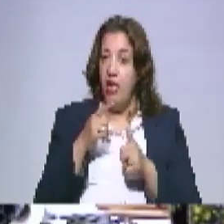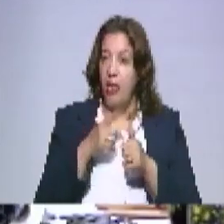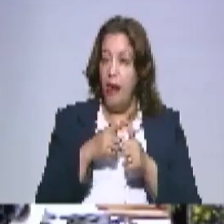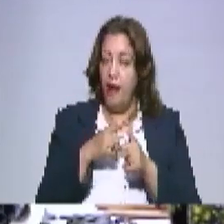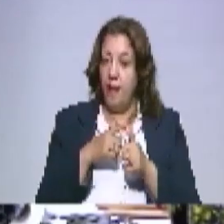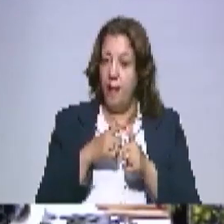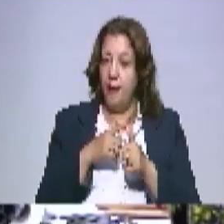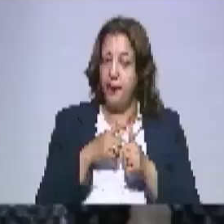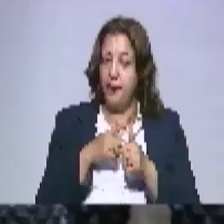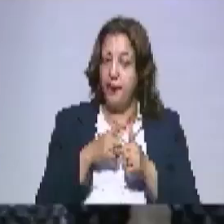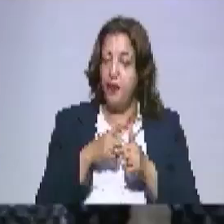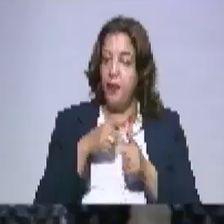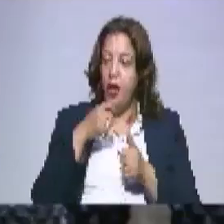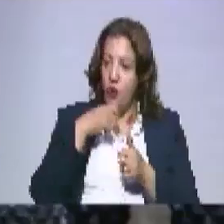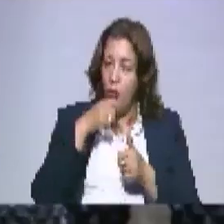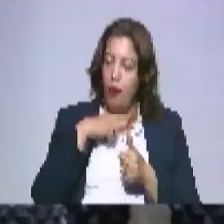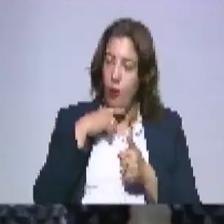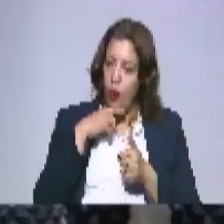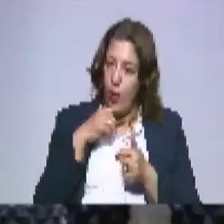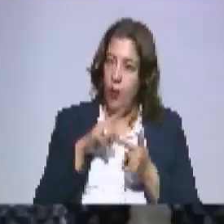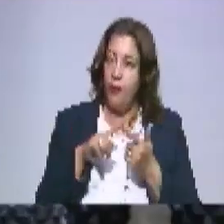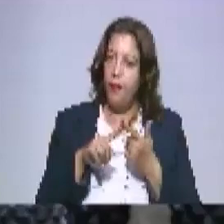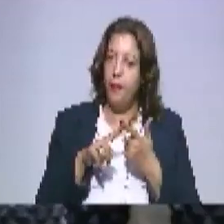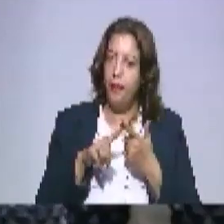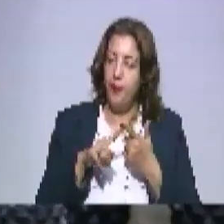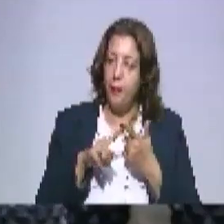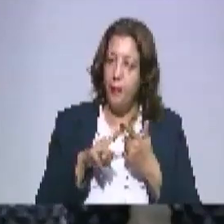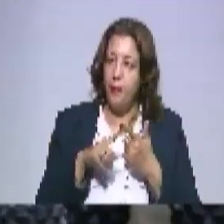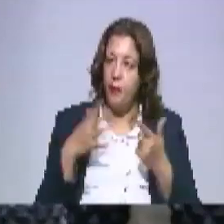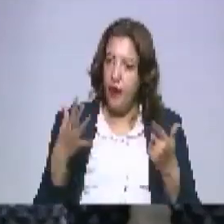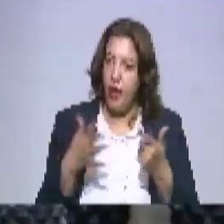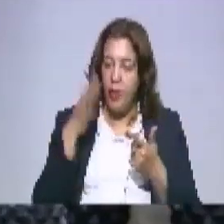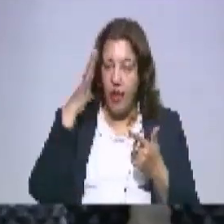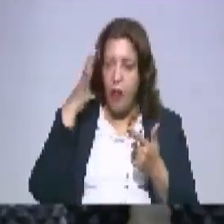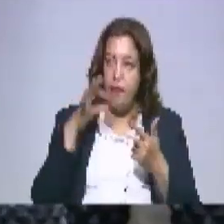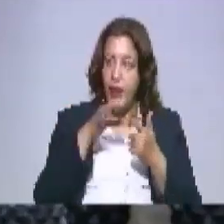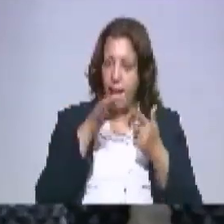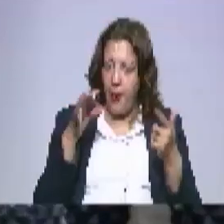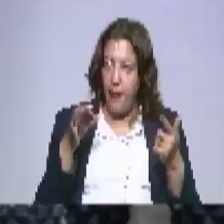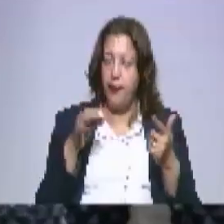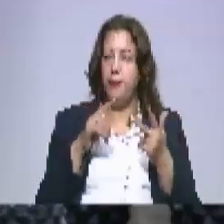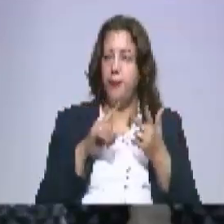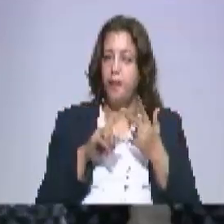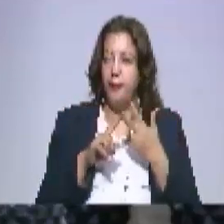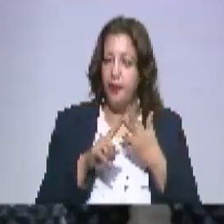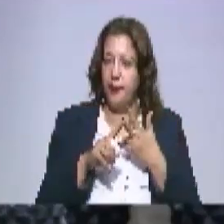كده. عملنا شوربه خضار، ايوه، وسلطه المسقعه،